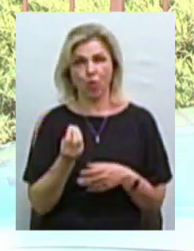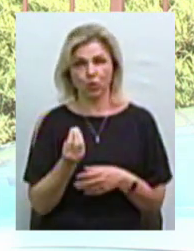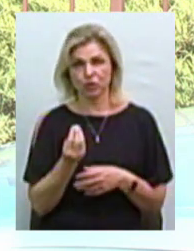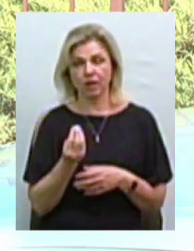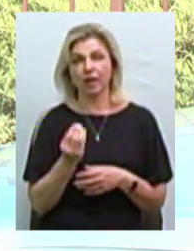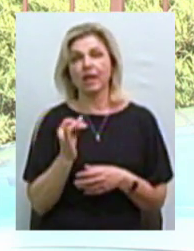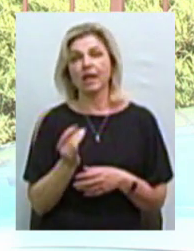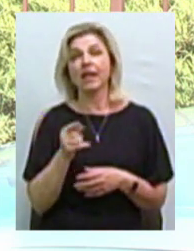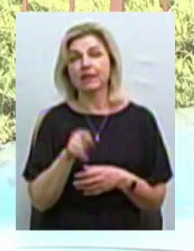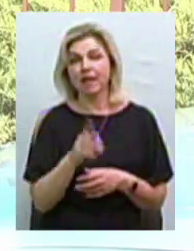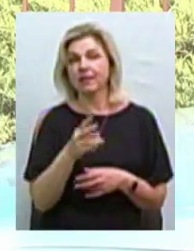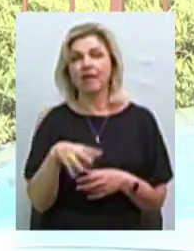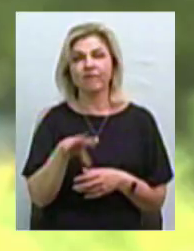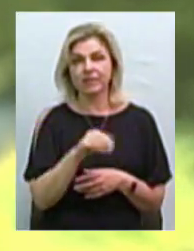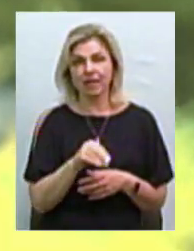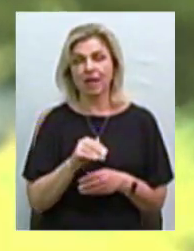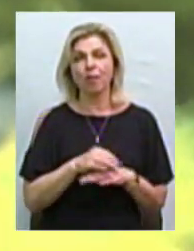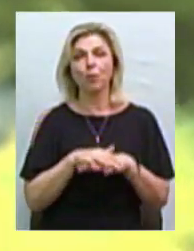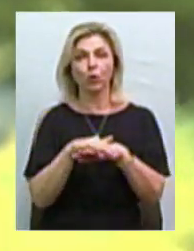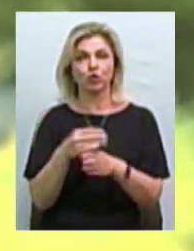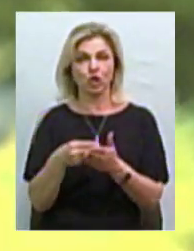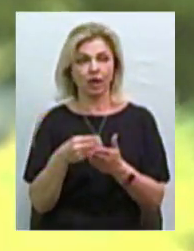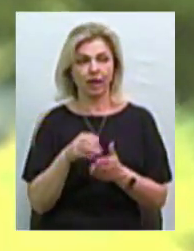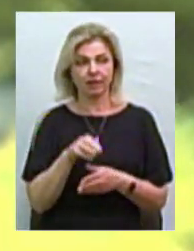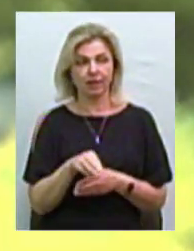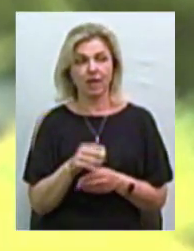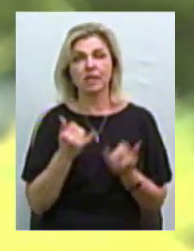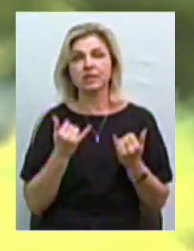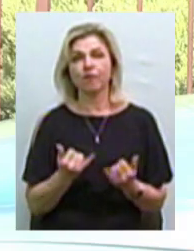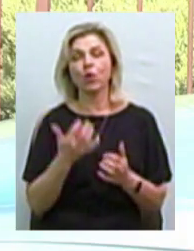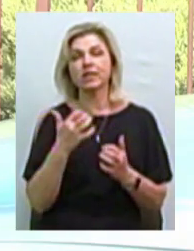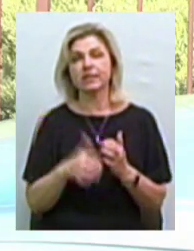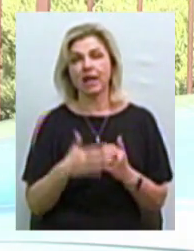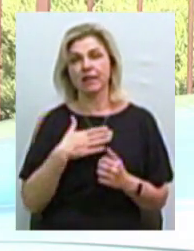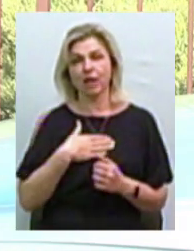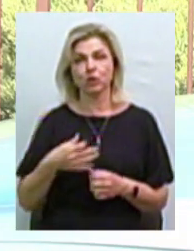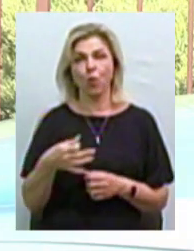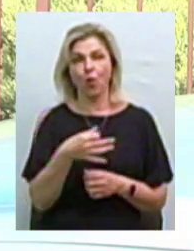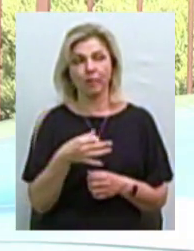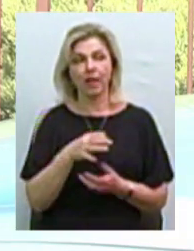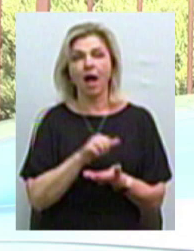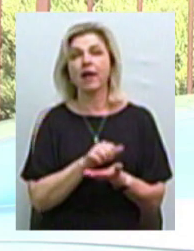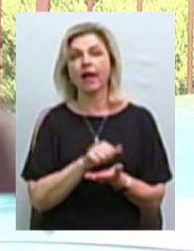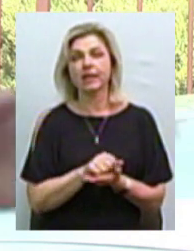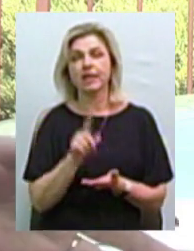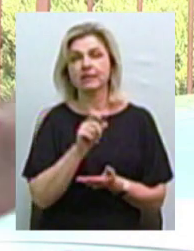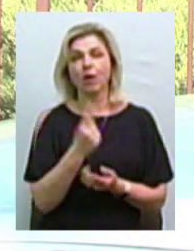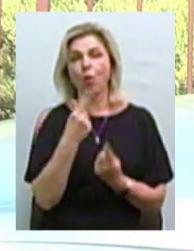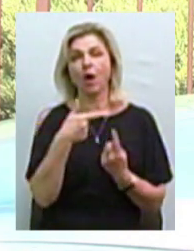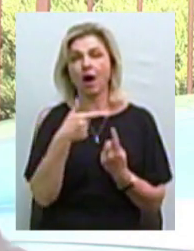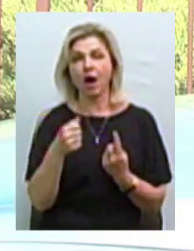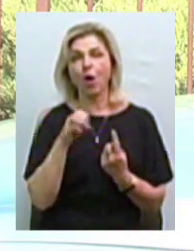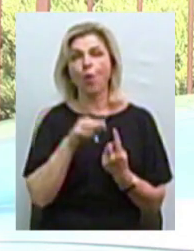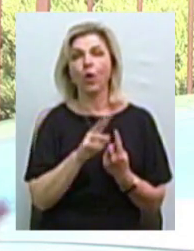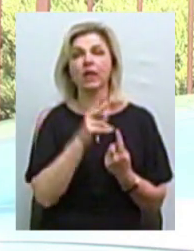і ті навіть не всі доходять до бюджету. Сьогодні в середньому у нас по області орендна плата за гектар там від